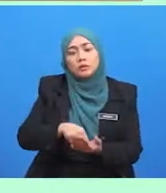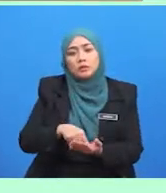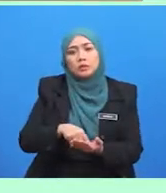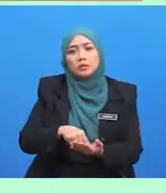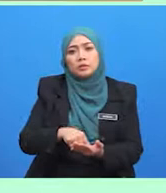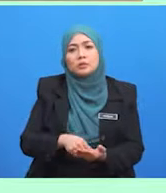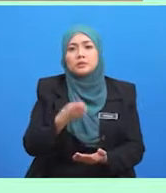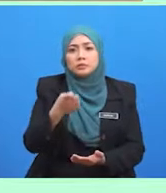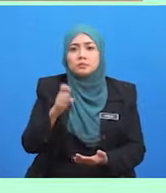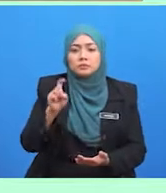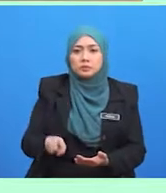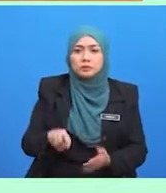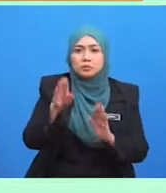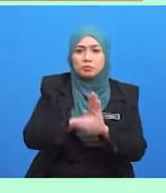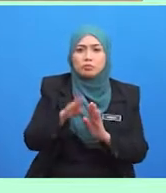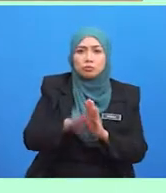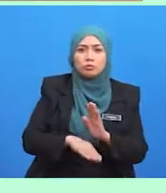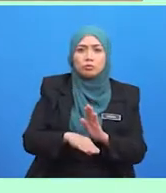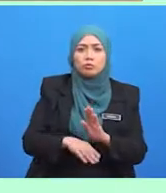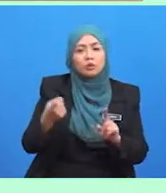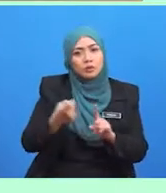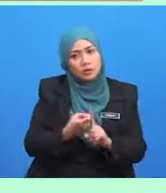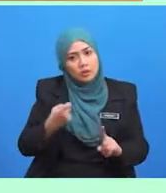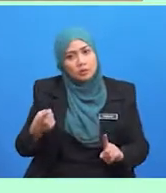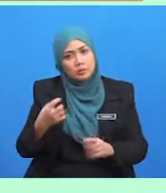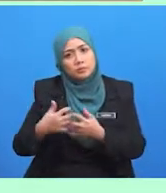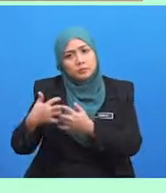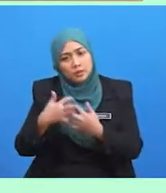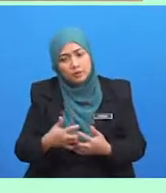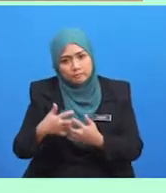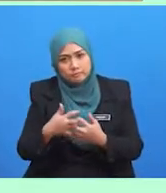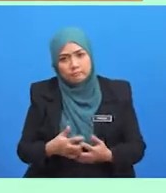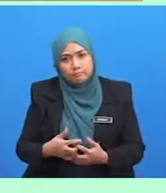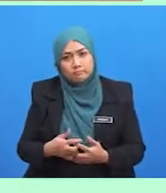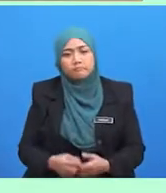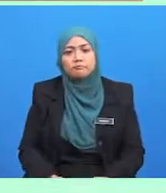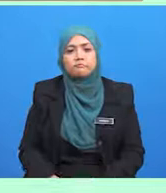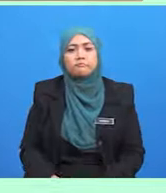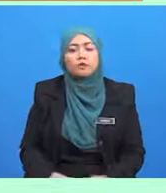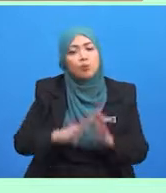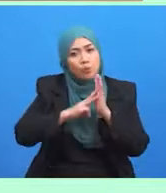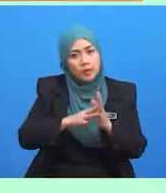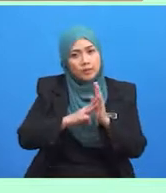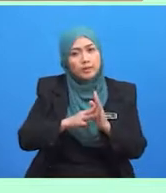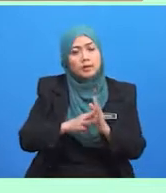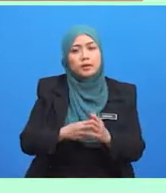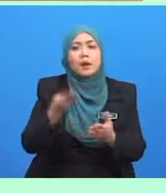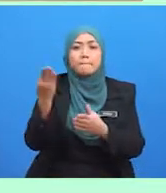Encik perlu mengurangkan pembelian barang anda dari negara Amerika Syarikat, dinyatakan oleh wakil bank pusat.